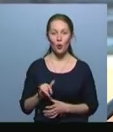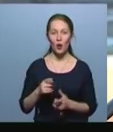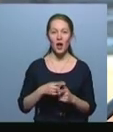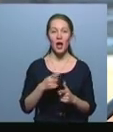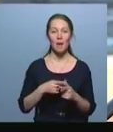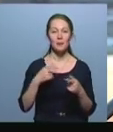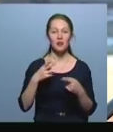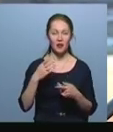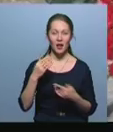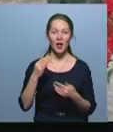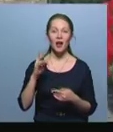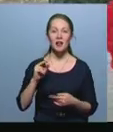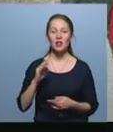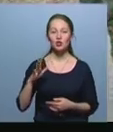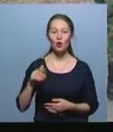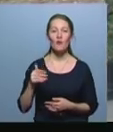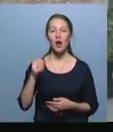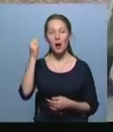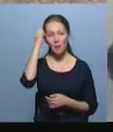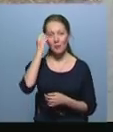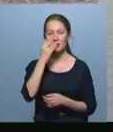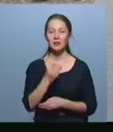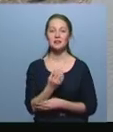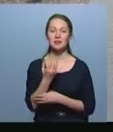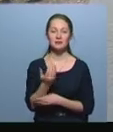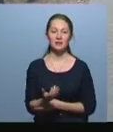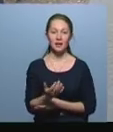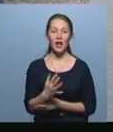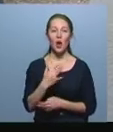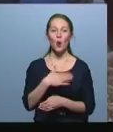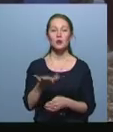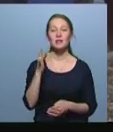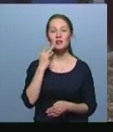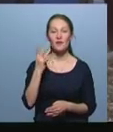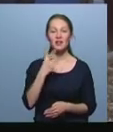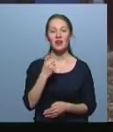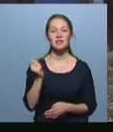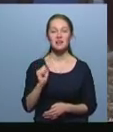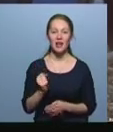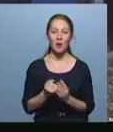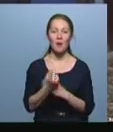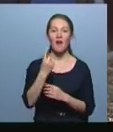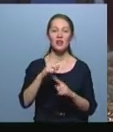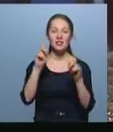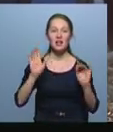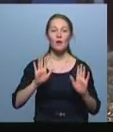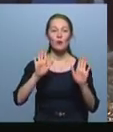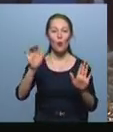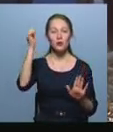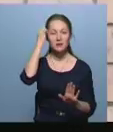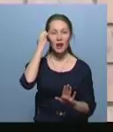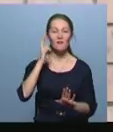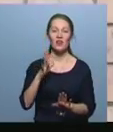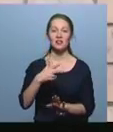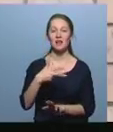к памятнику оружейника возложили цветы. А в его доме по улице Советская, 21А, появилась мемориальная доска. В квартире на